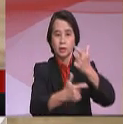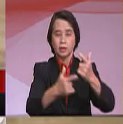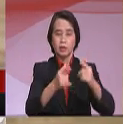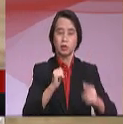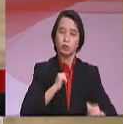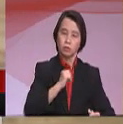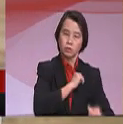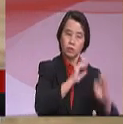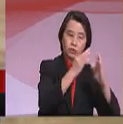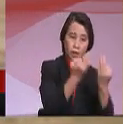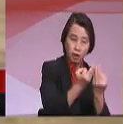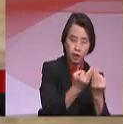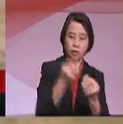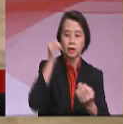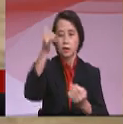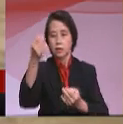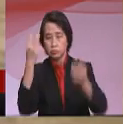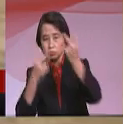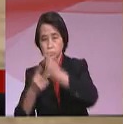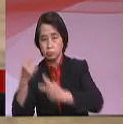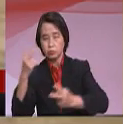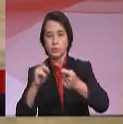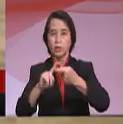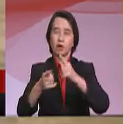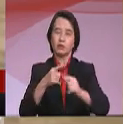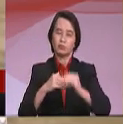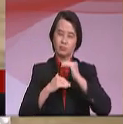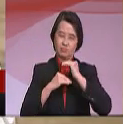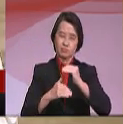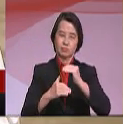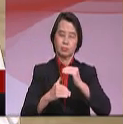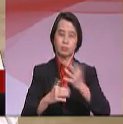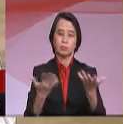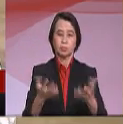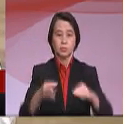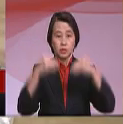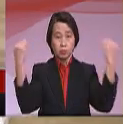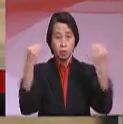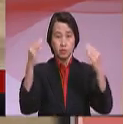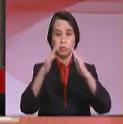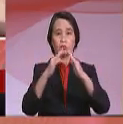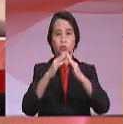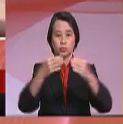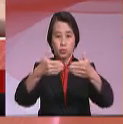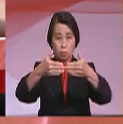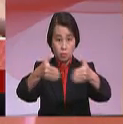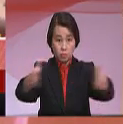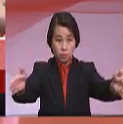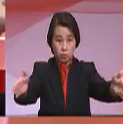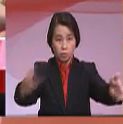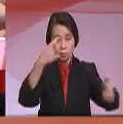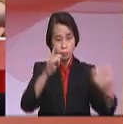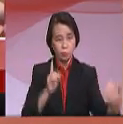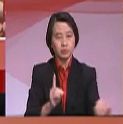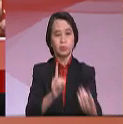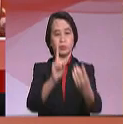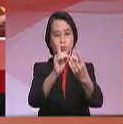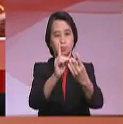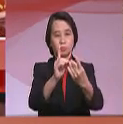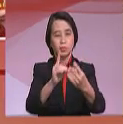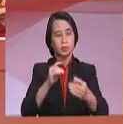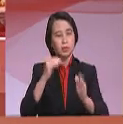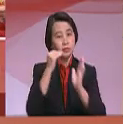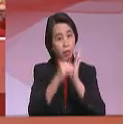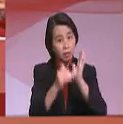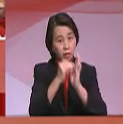keluarga dan sahabat handai agak terhad. Majlis rumah terbuka untuk kita berjumpa sanak saudara